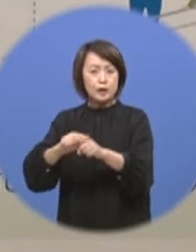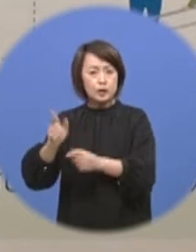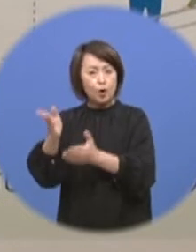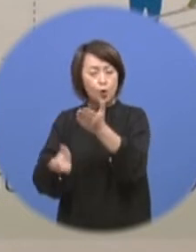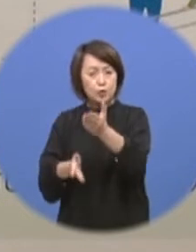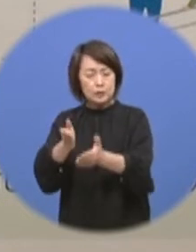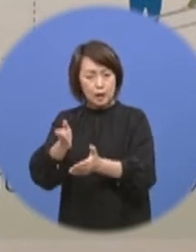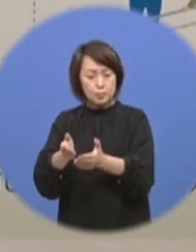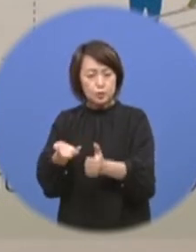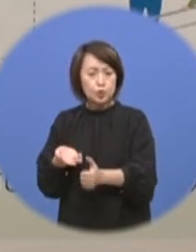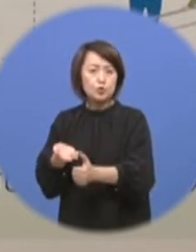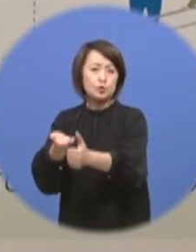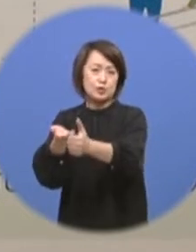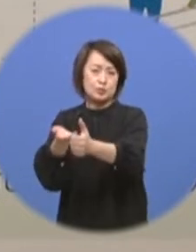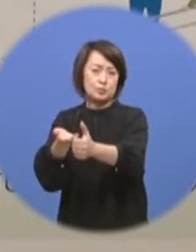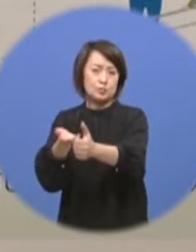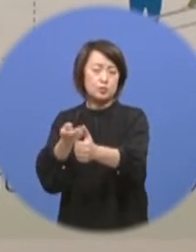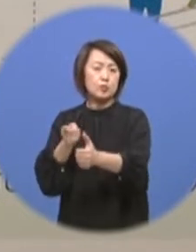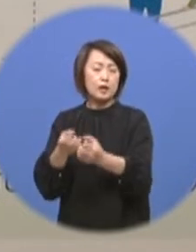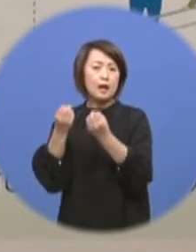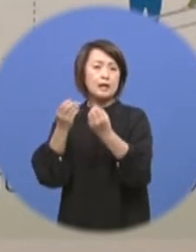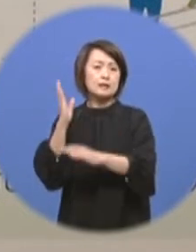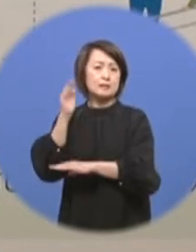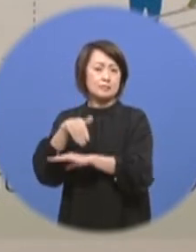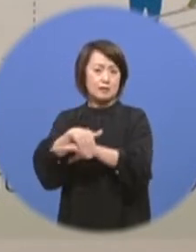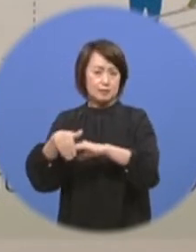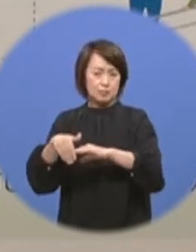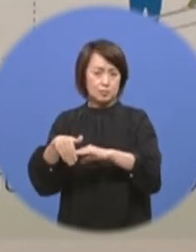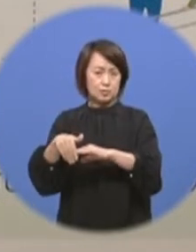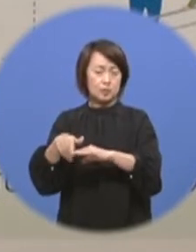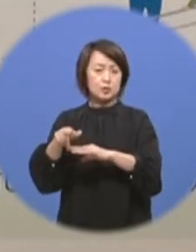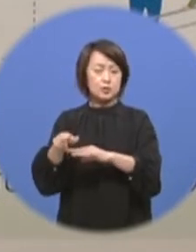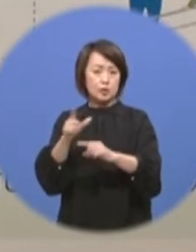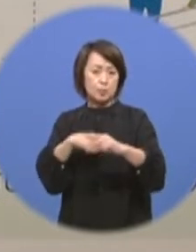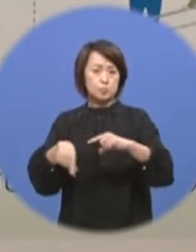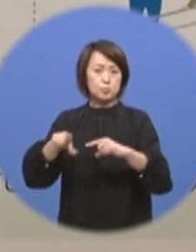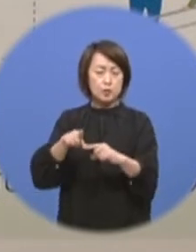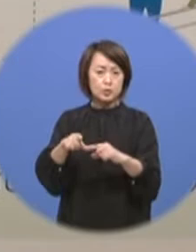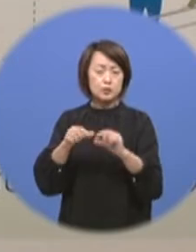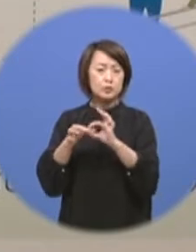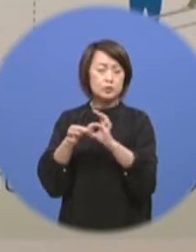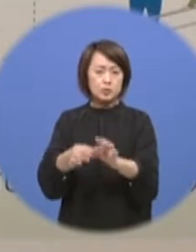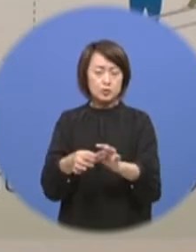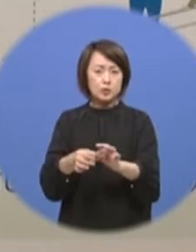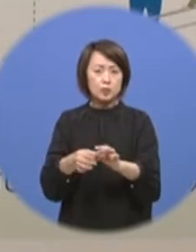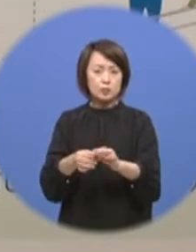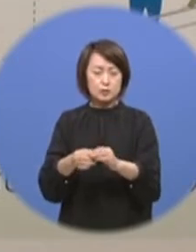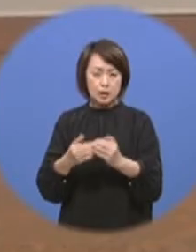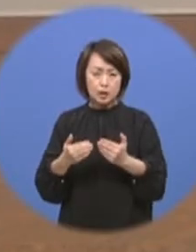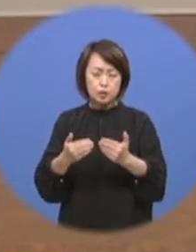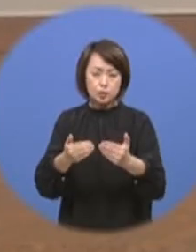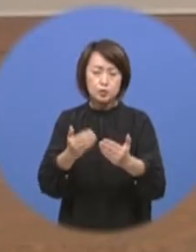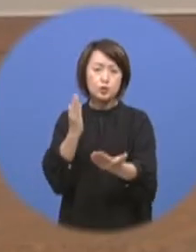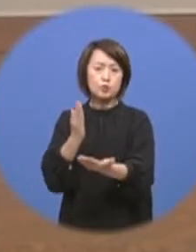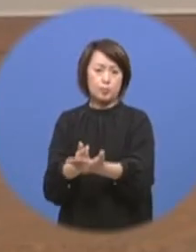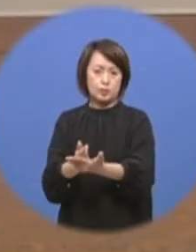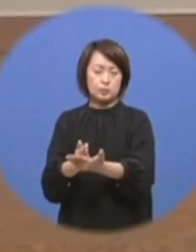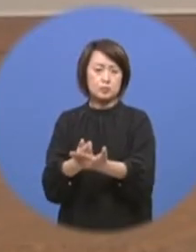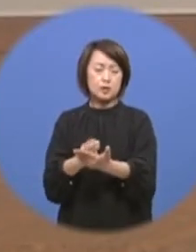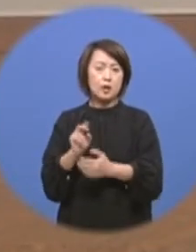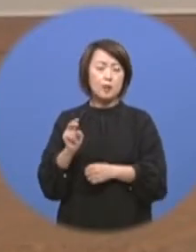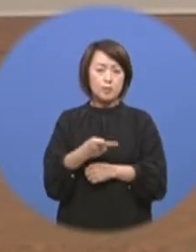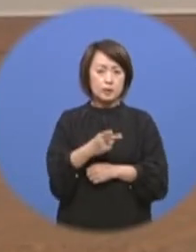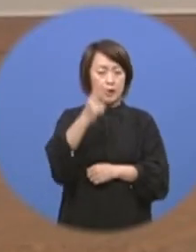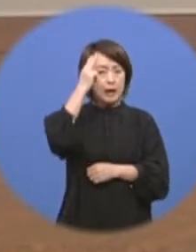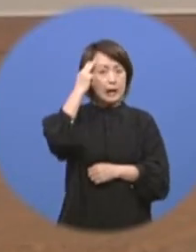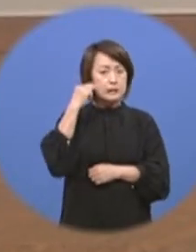政策でありますそれの集中的に加えることによって止めるということですねそれから認知症